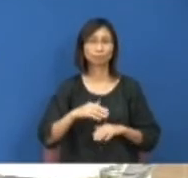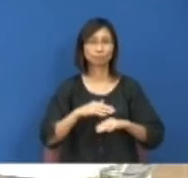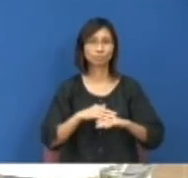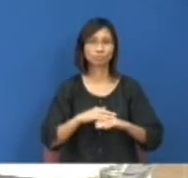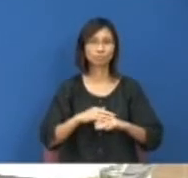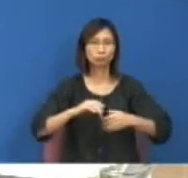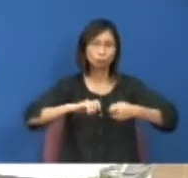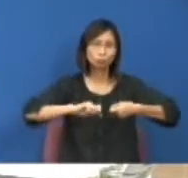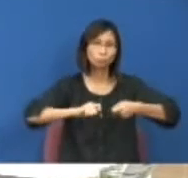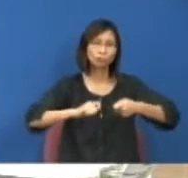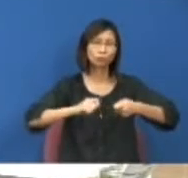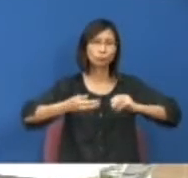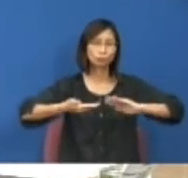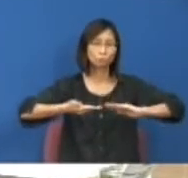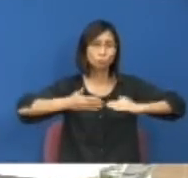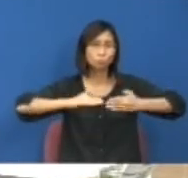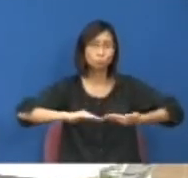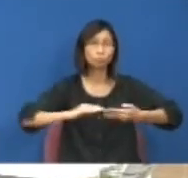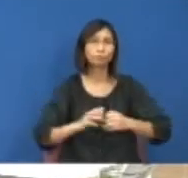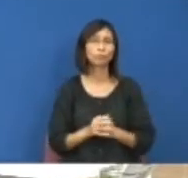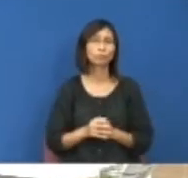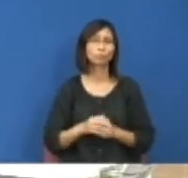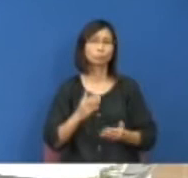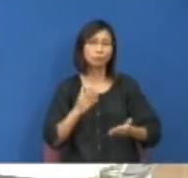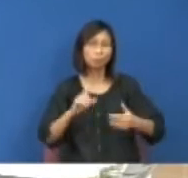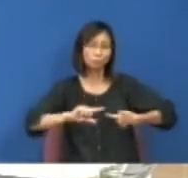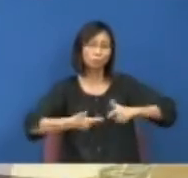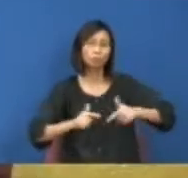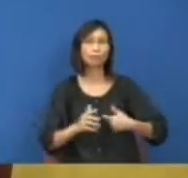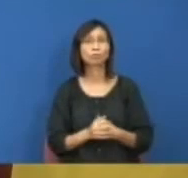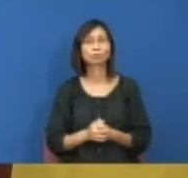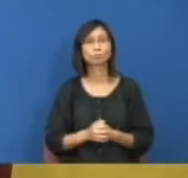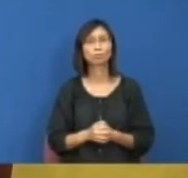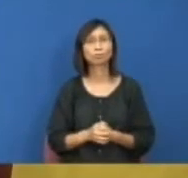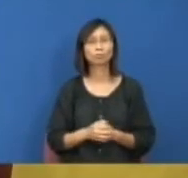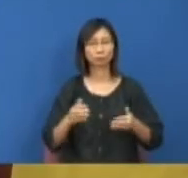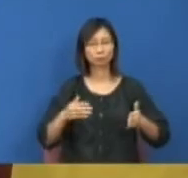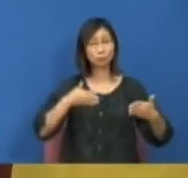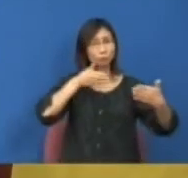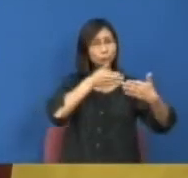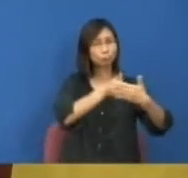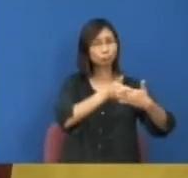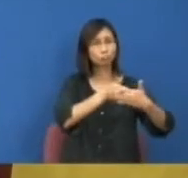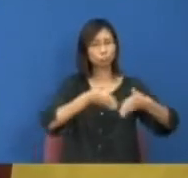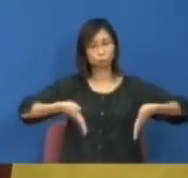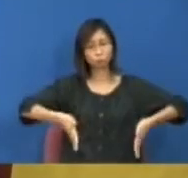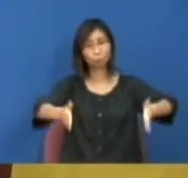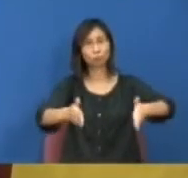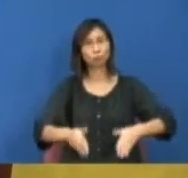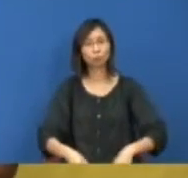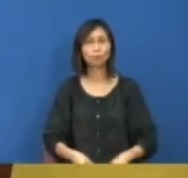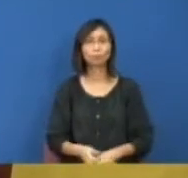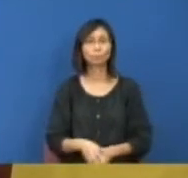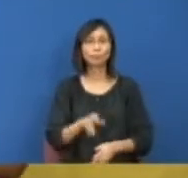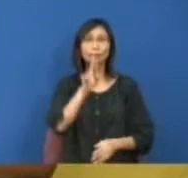種歪曲嘅方法咧，係投射咗出嚟。 或者咁講啦，你話堵路啊、靜坐啊，只係一種表達嘅形